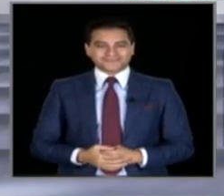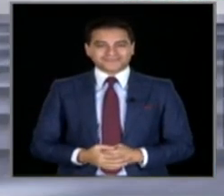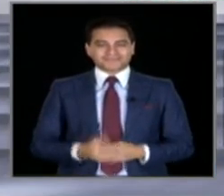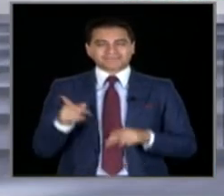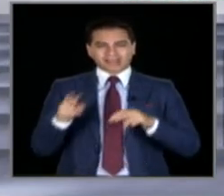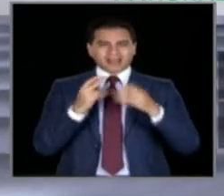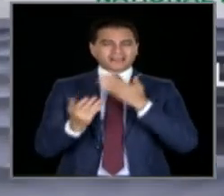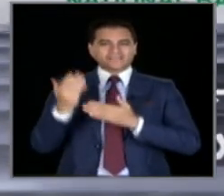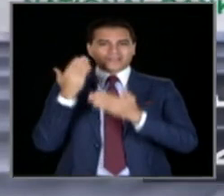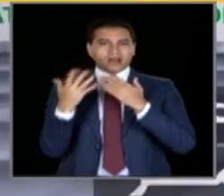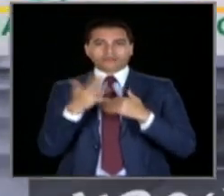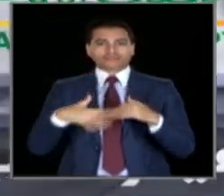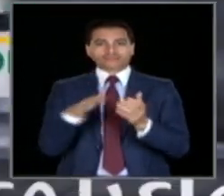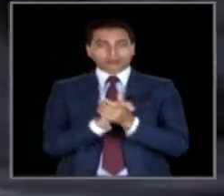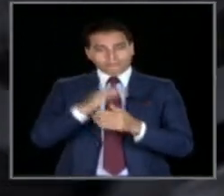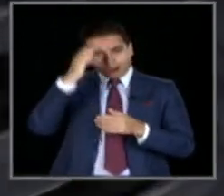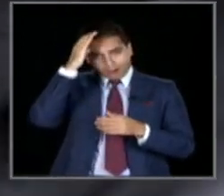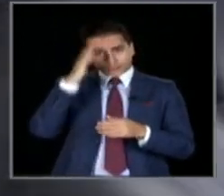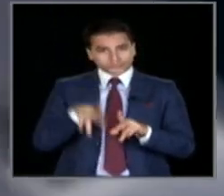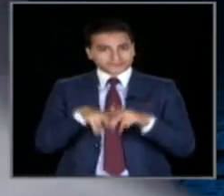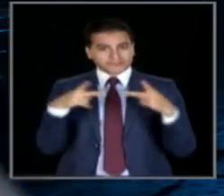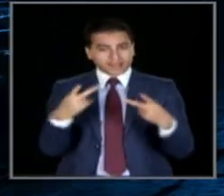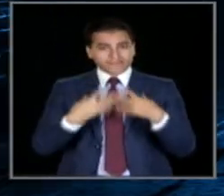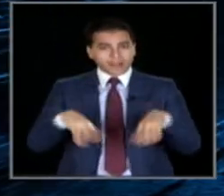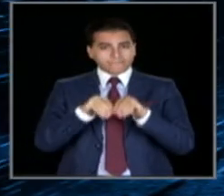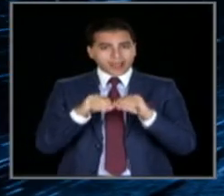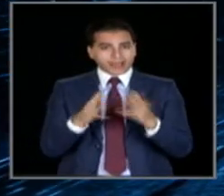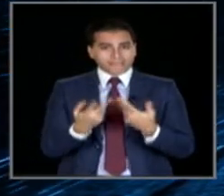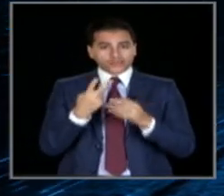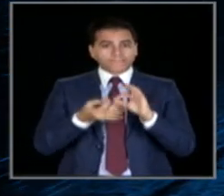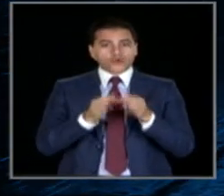في الحلقات اللي فاتت أصحابنا العباقرة قادرون باختلاف جمعوا